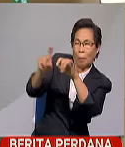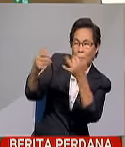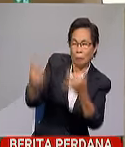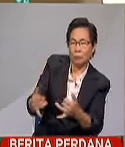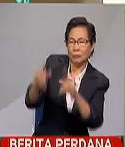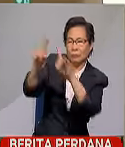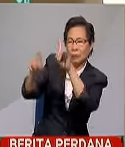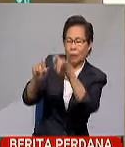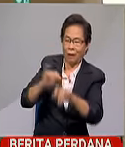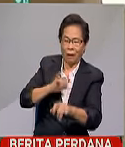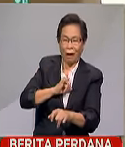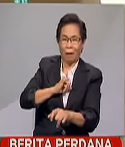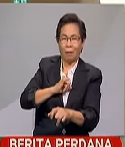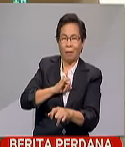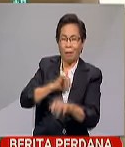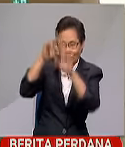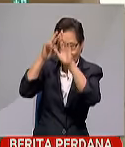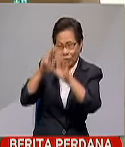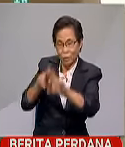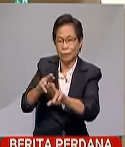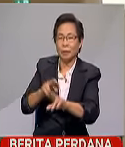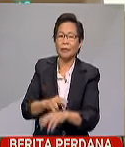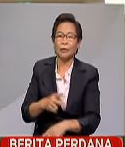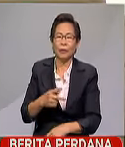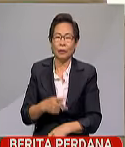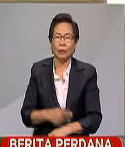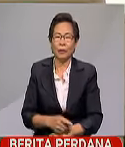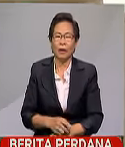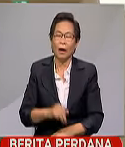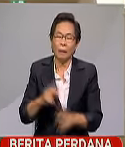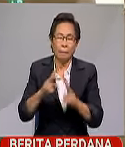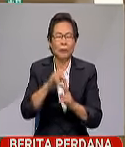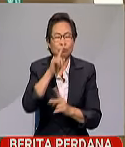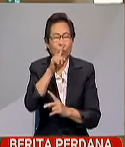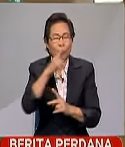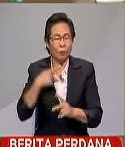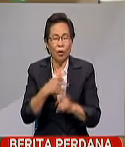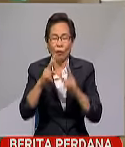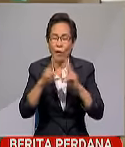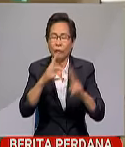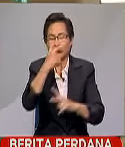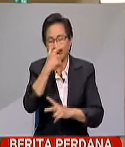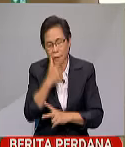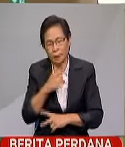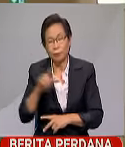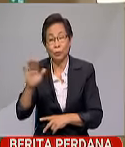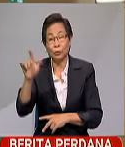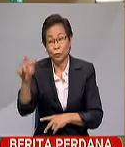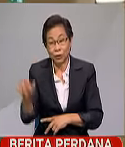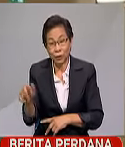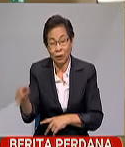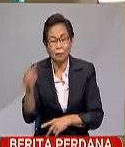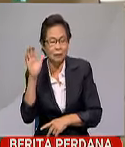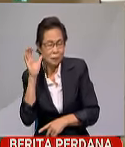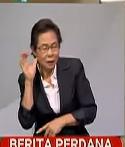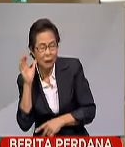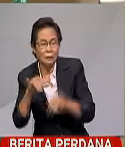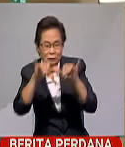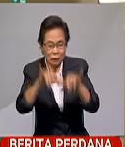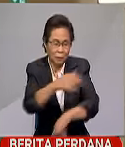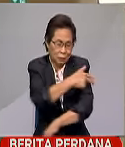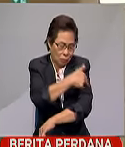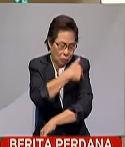for me to speculate on that. But obviously we're very saddened to hear that she's not well. She's in the Shuv, which is the local hospital here